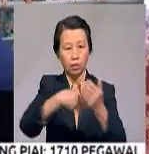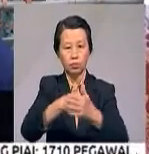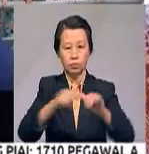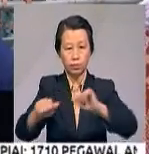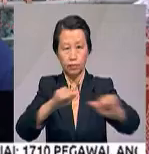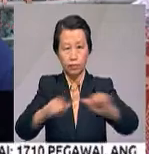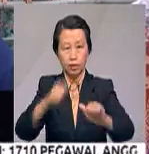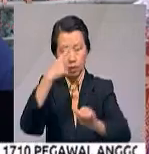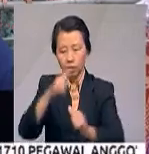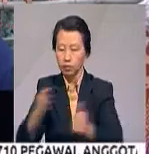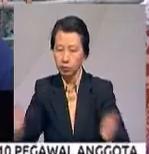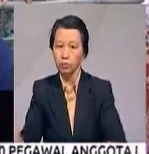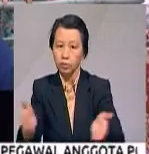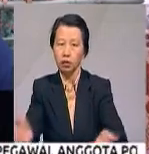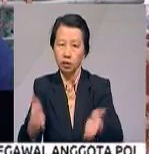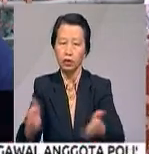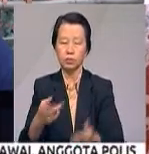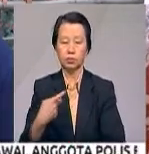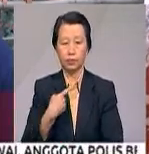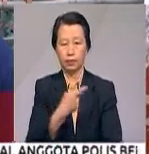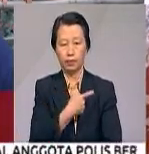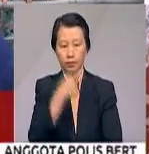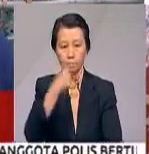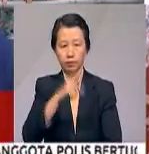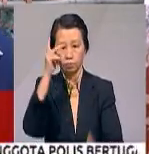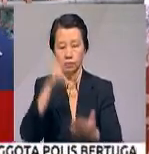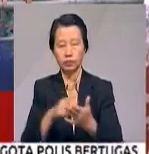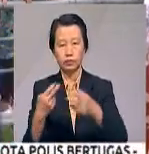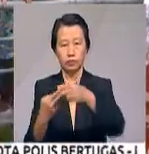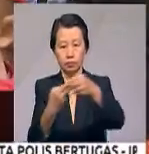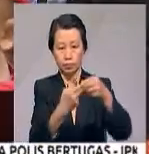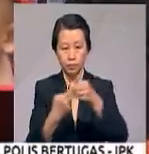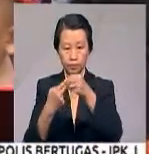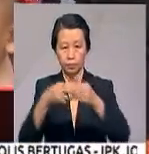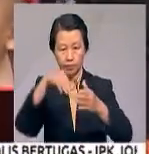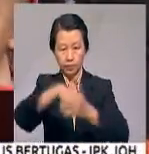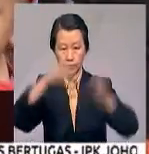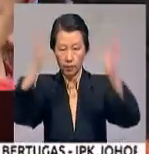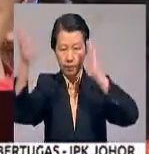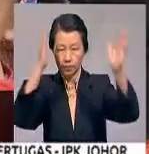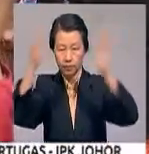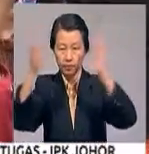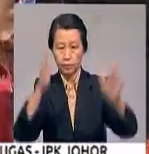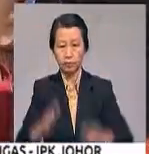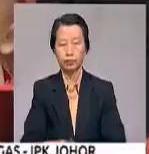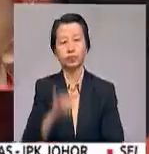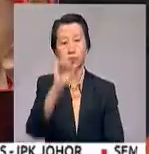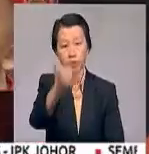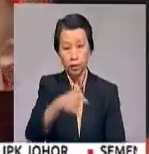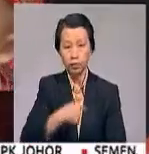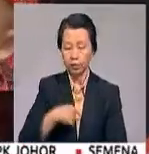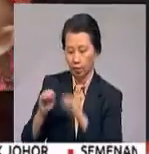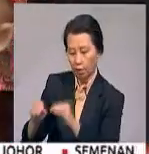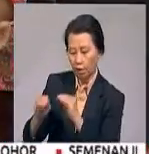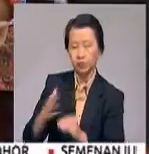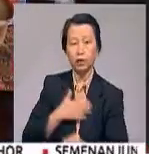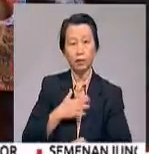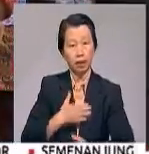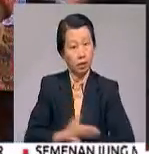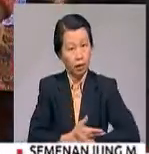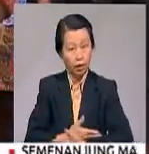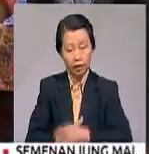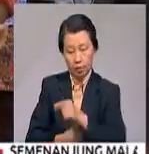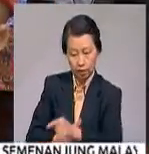to encourage us to united in this country. Okay, saya memang mengajar anak-anak saya supaya